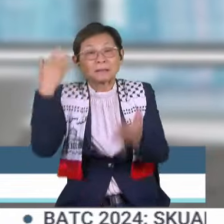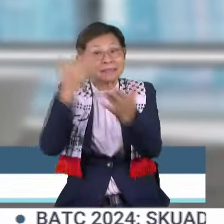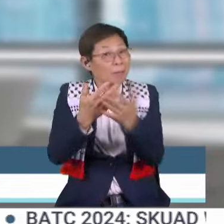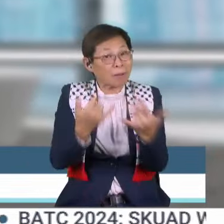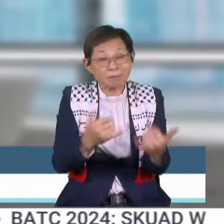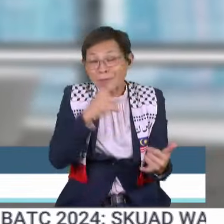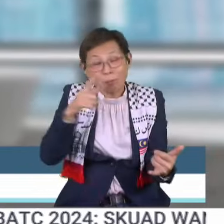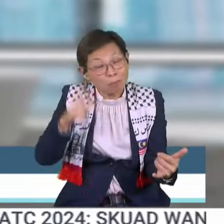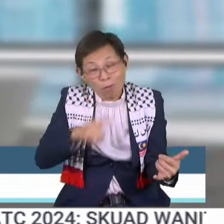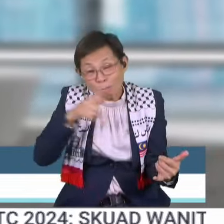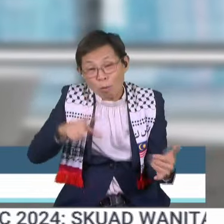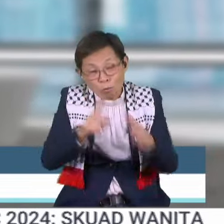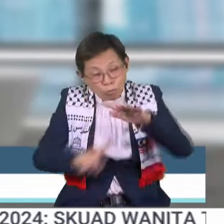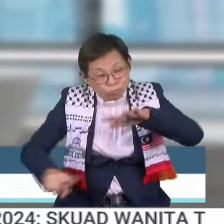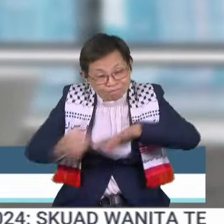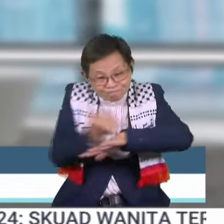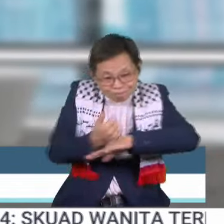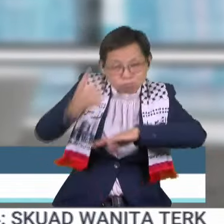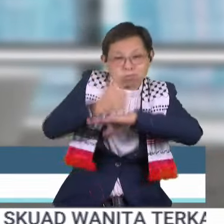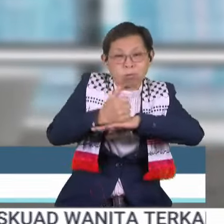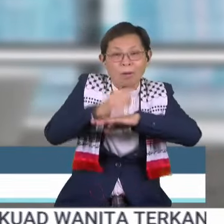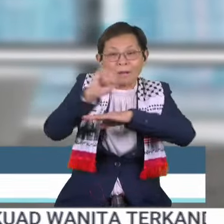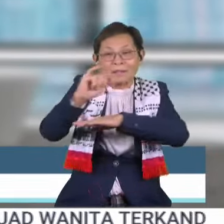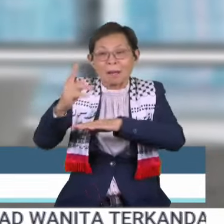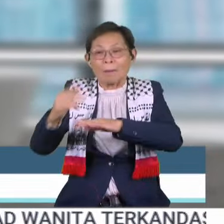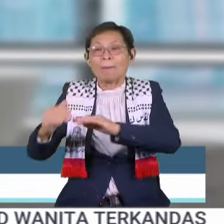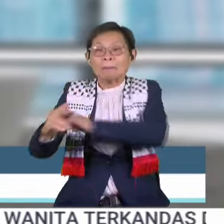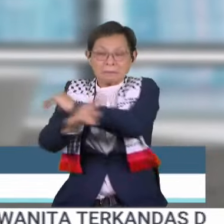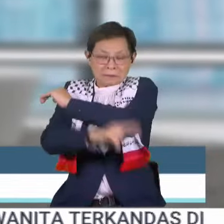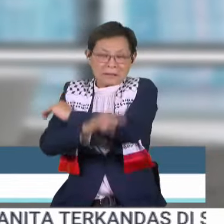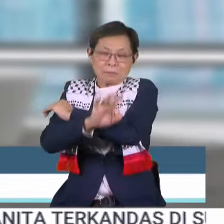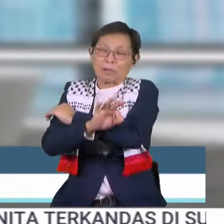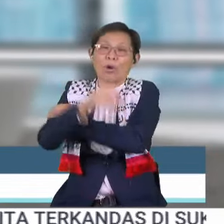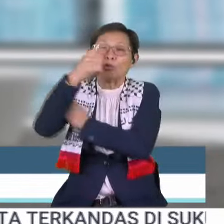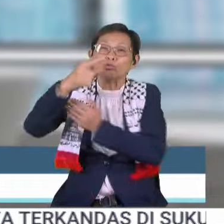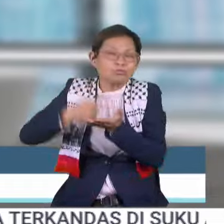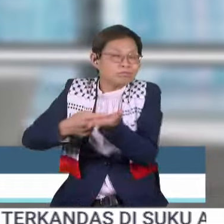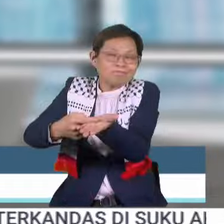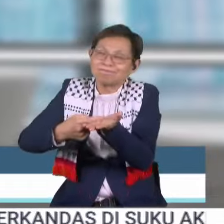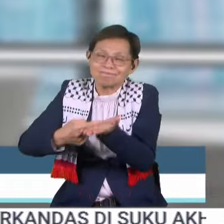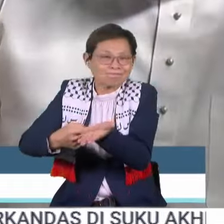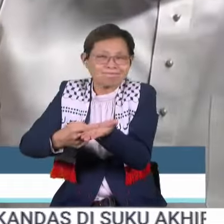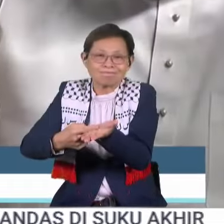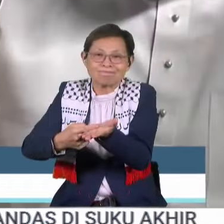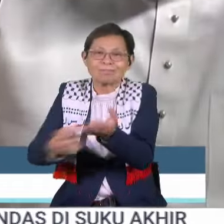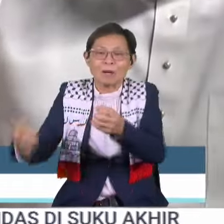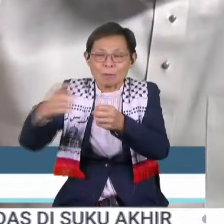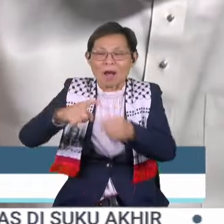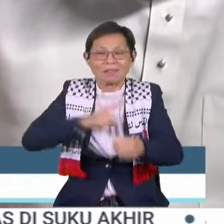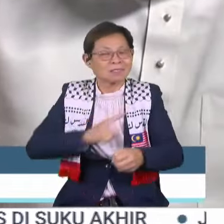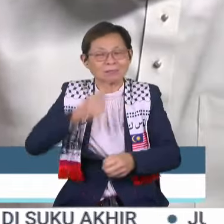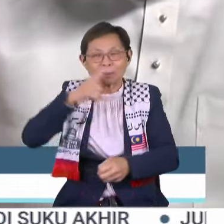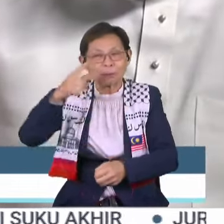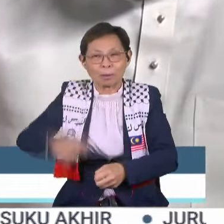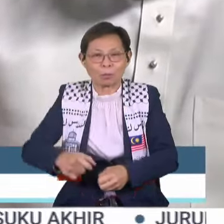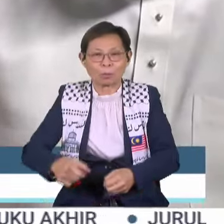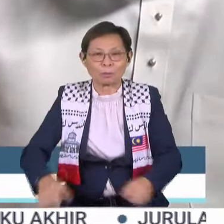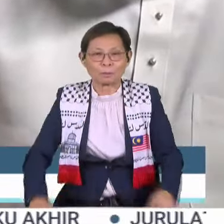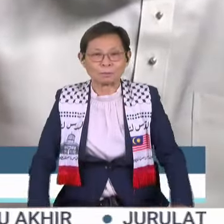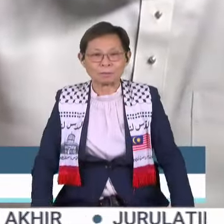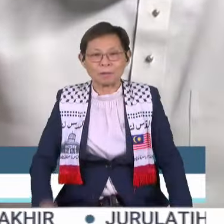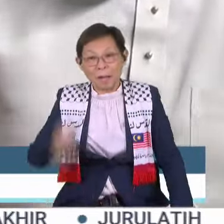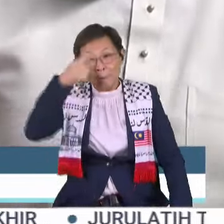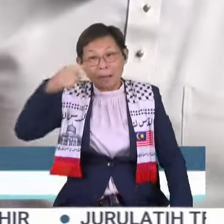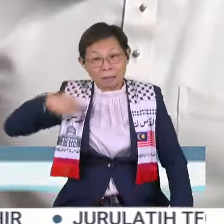tiada keperluan mewujudkan jawatankuasa di peringkat negeri bagi membincangkan perkara berkenaan